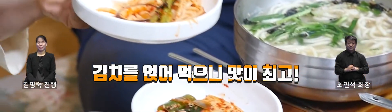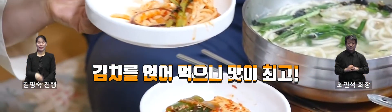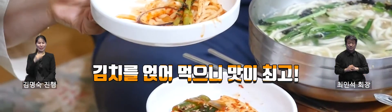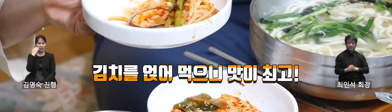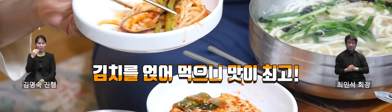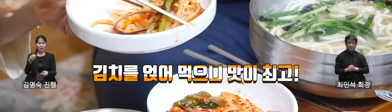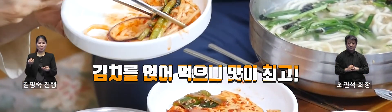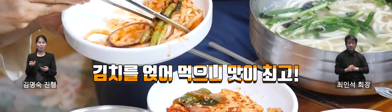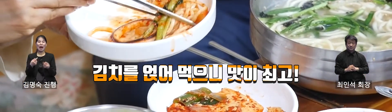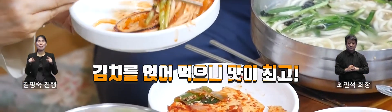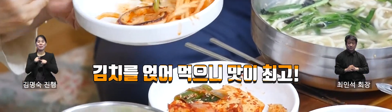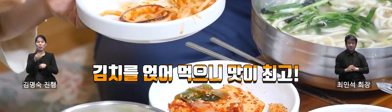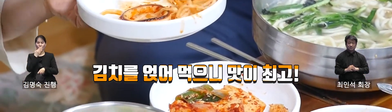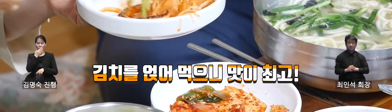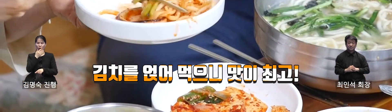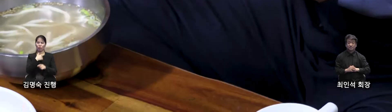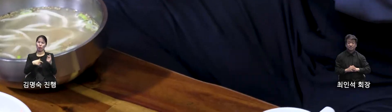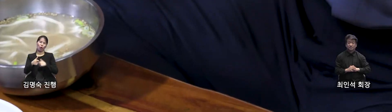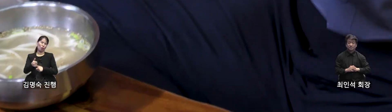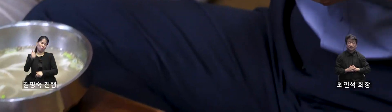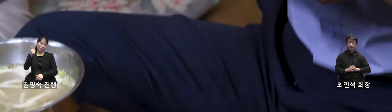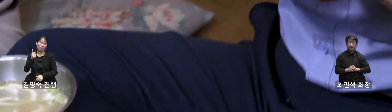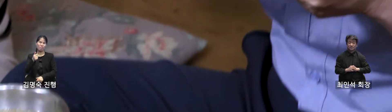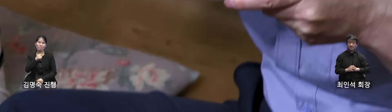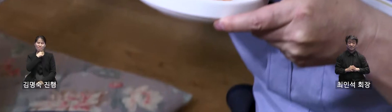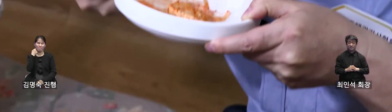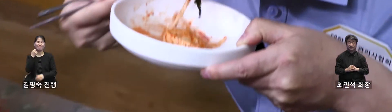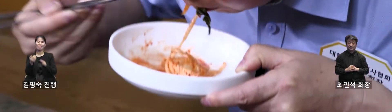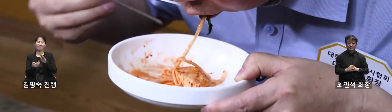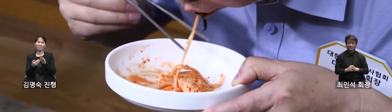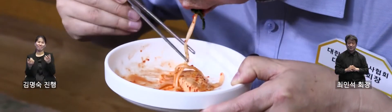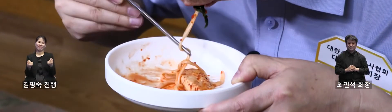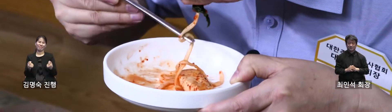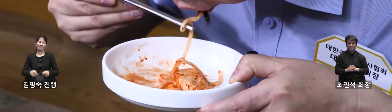김치를 얹어 먹으니까 더 맛있어요. 더